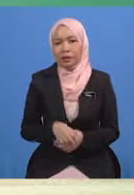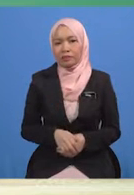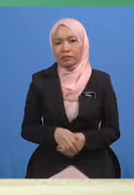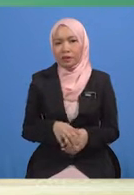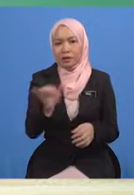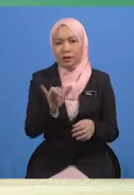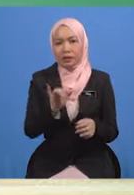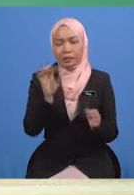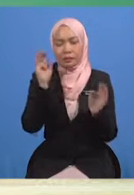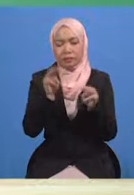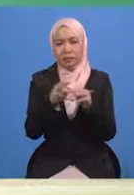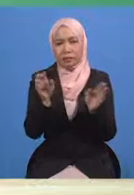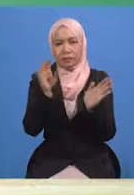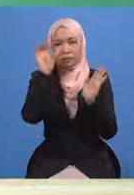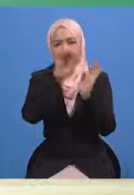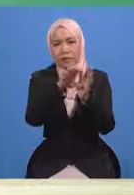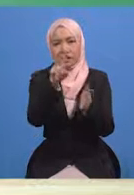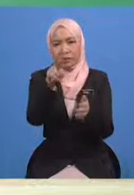di skrin.